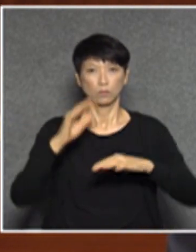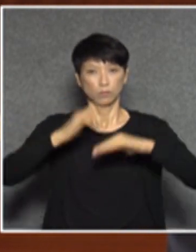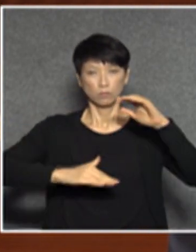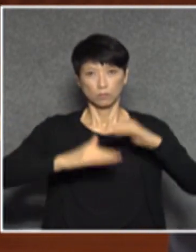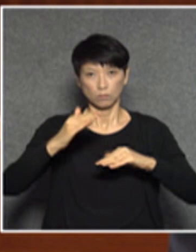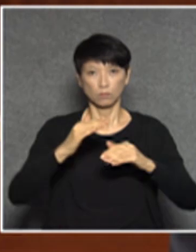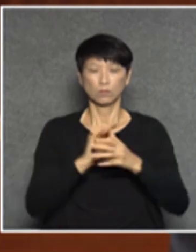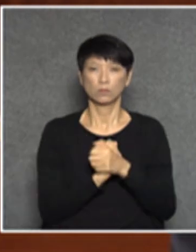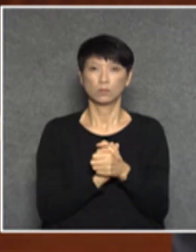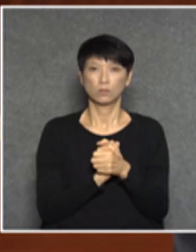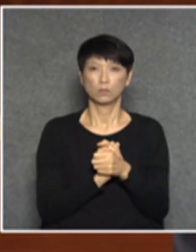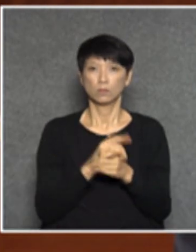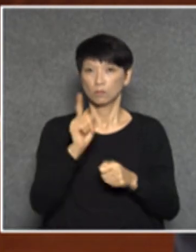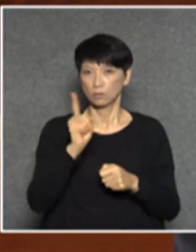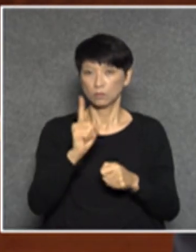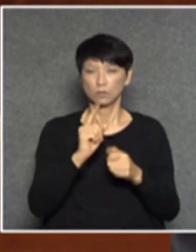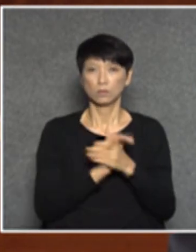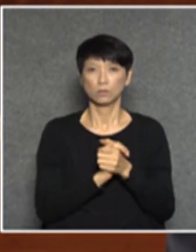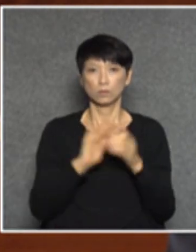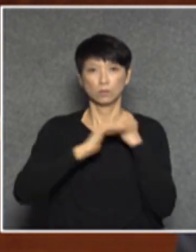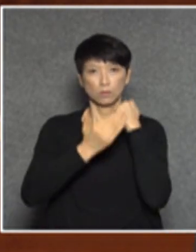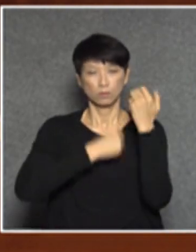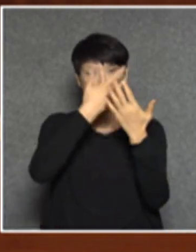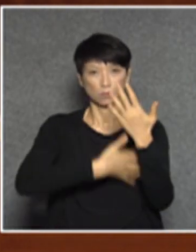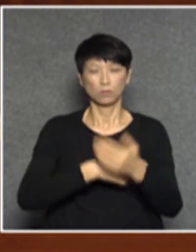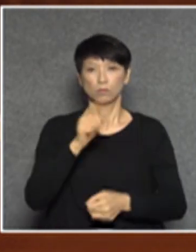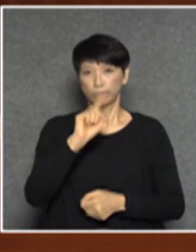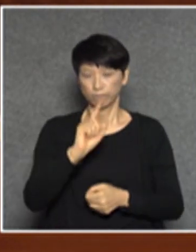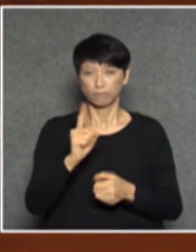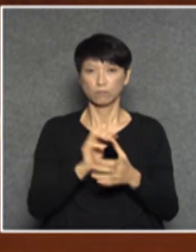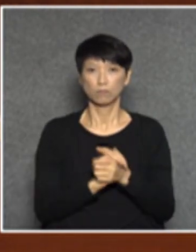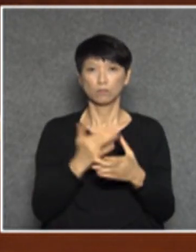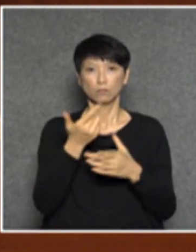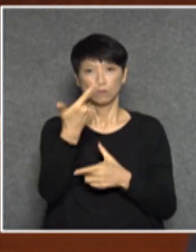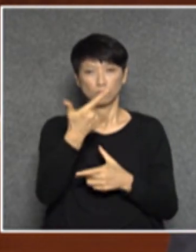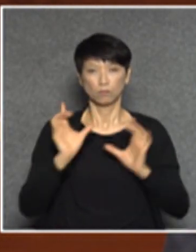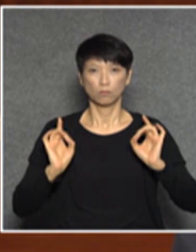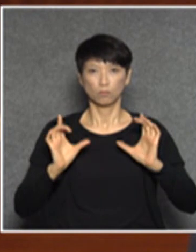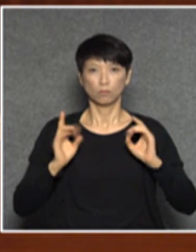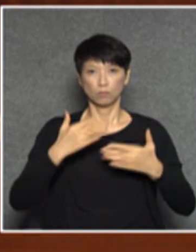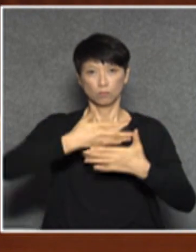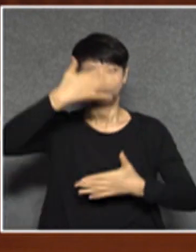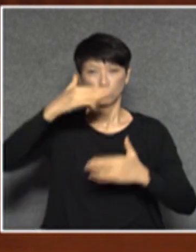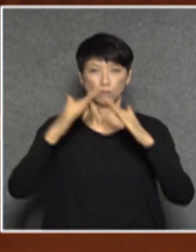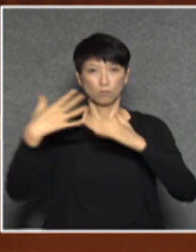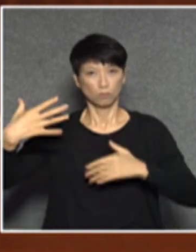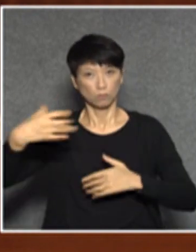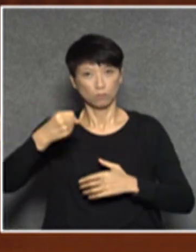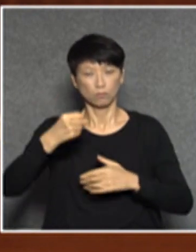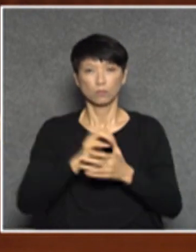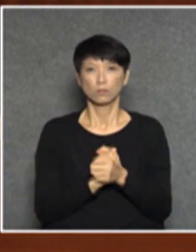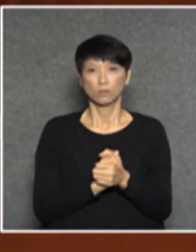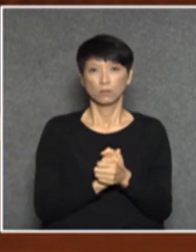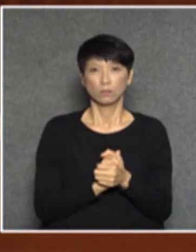埋法律問題嘅，因為好多啲私人大廈嘅業主咧，佢唔一定經常